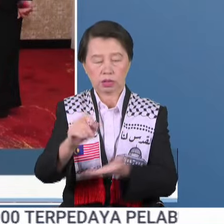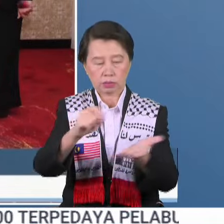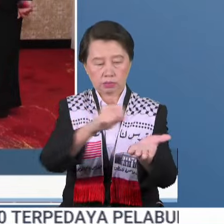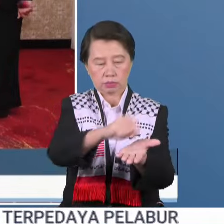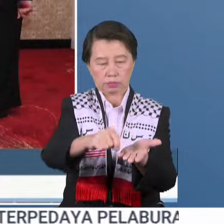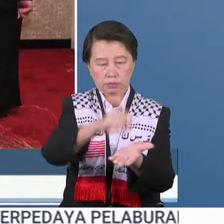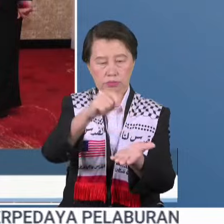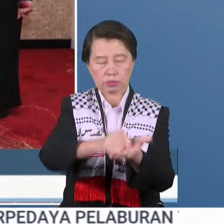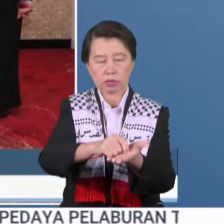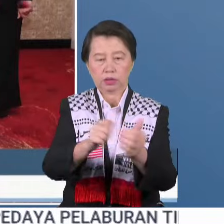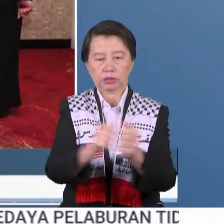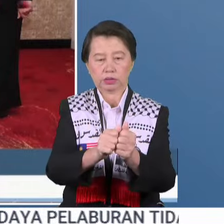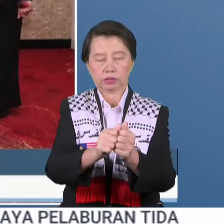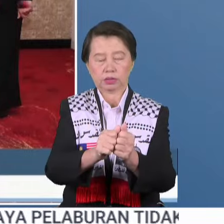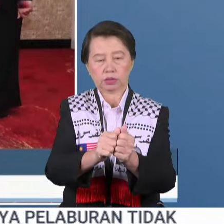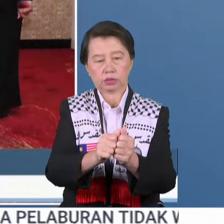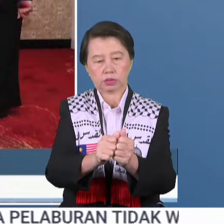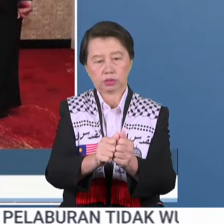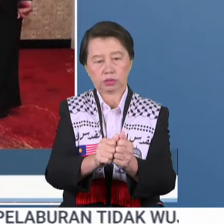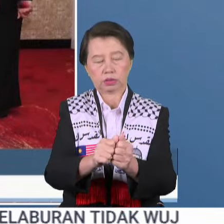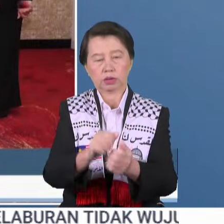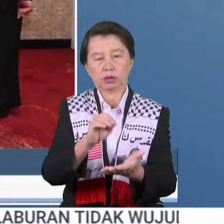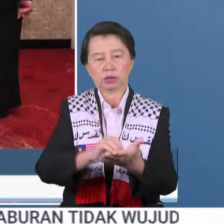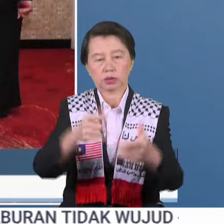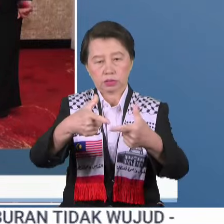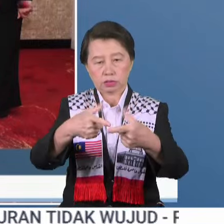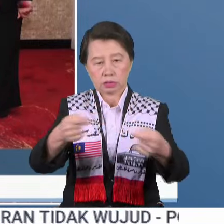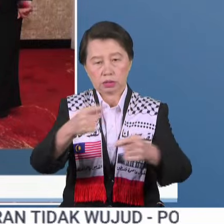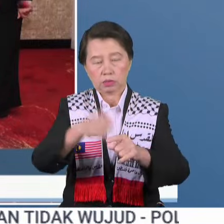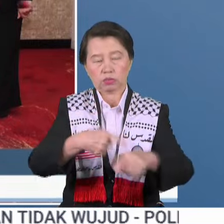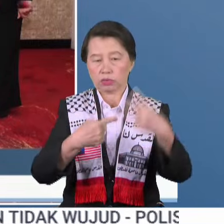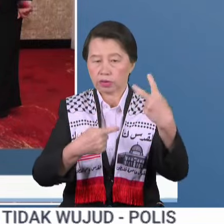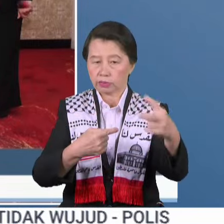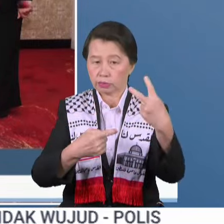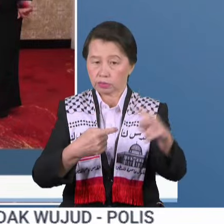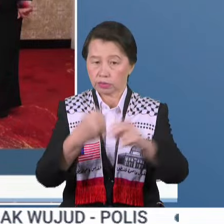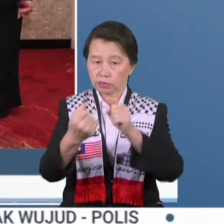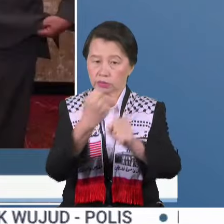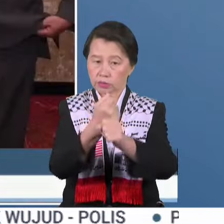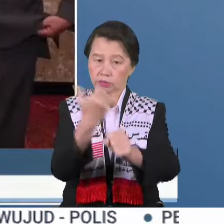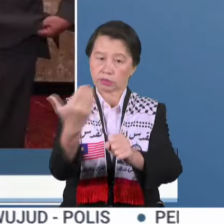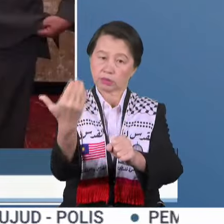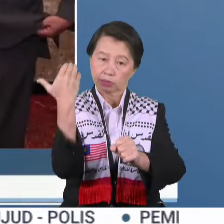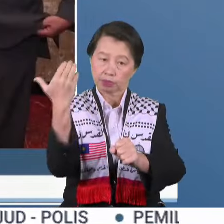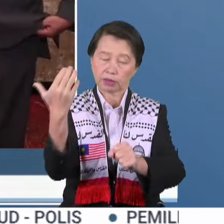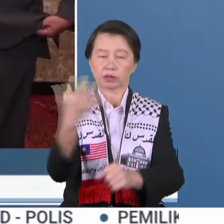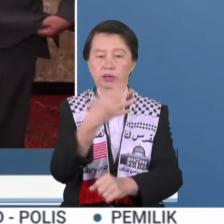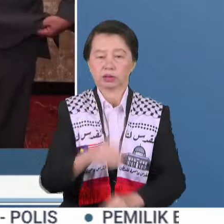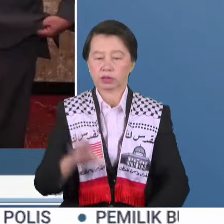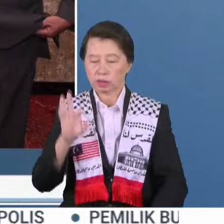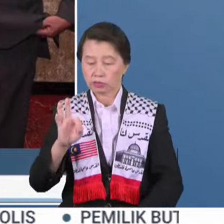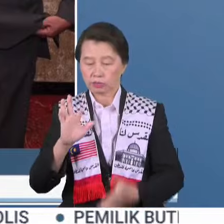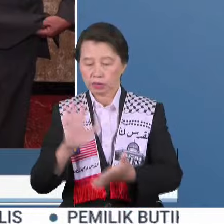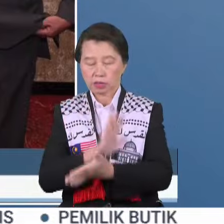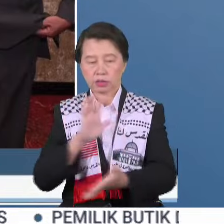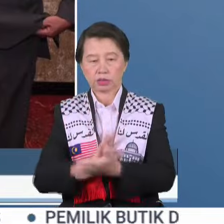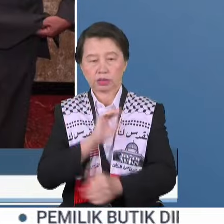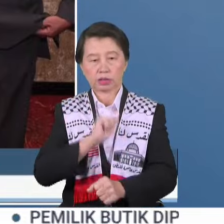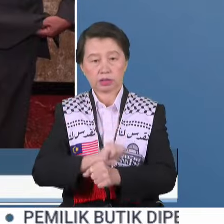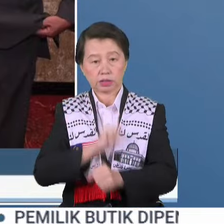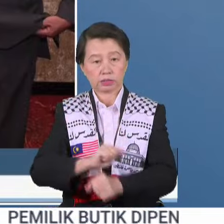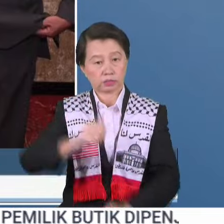ditandatangani Dengan Nis di sukuba jepun pada disember tahun lepas Dalam pada itu sembilan kertas kerja